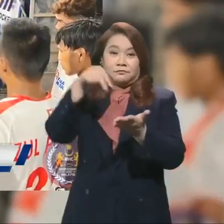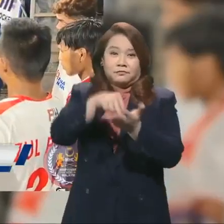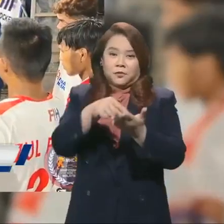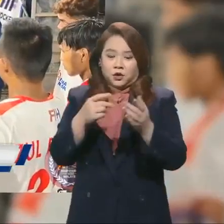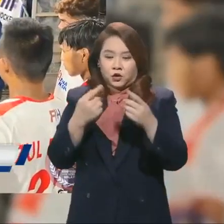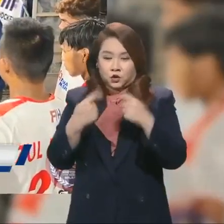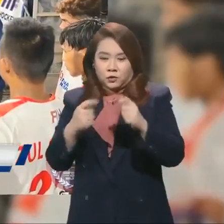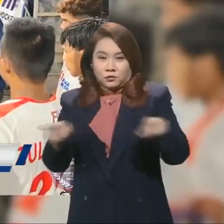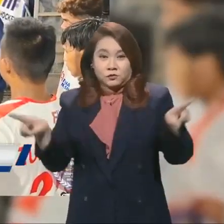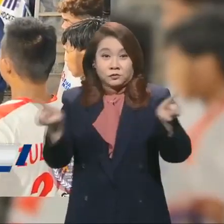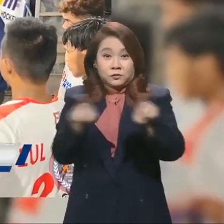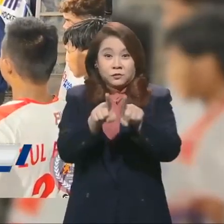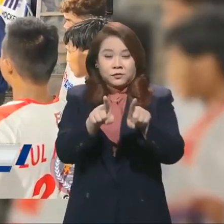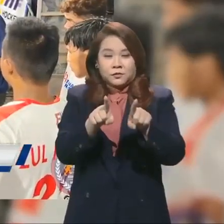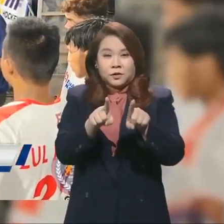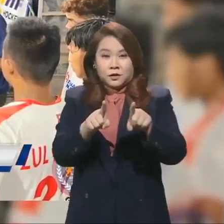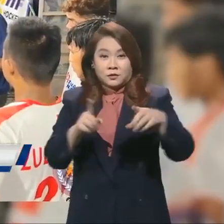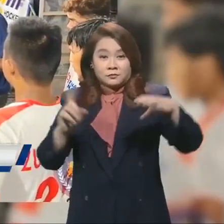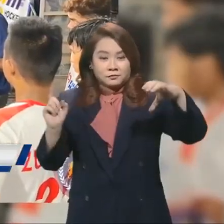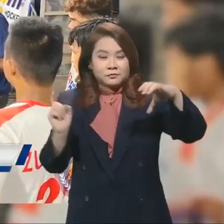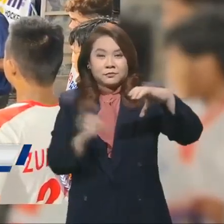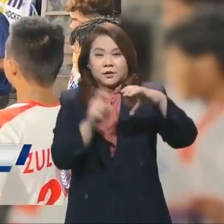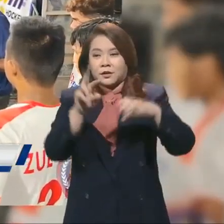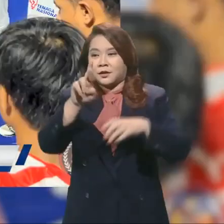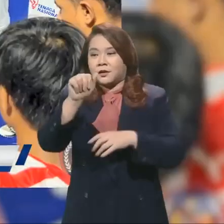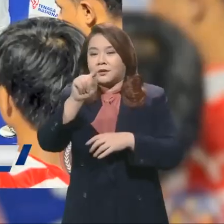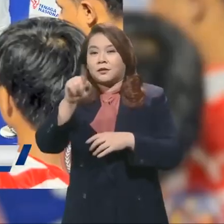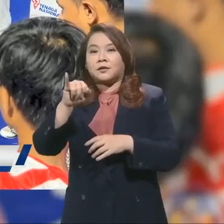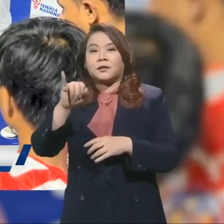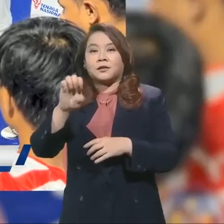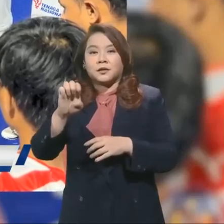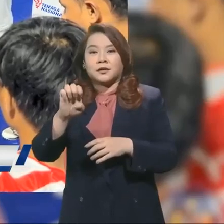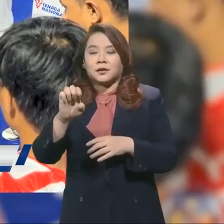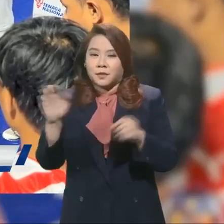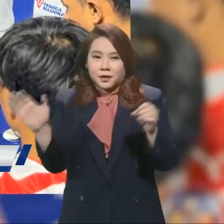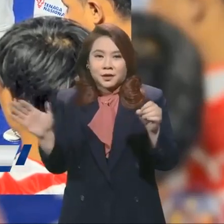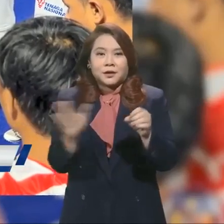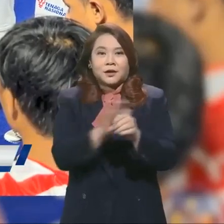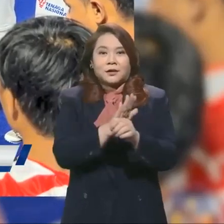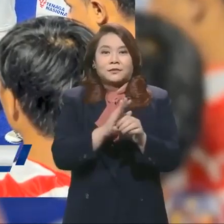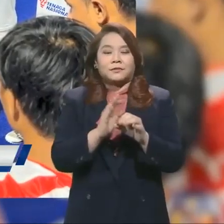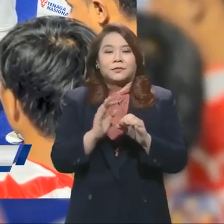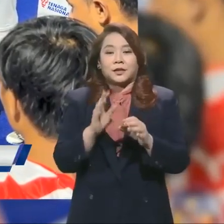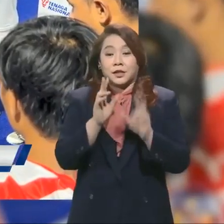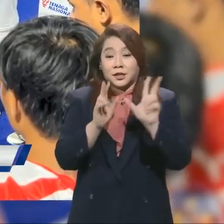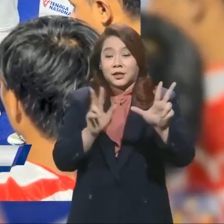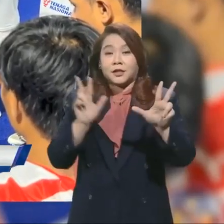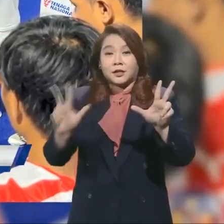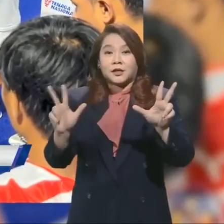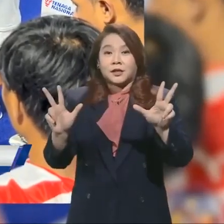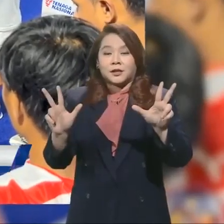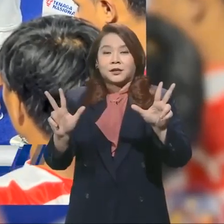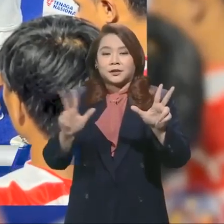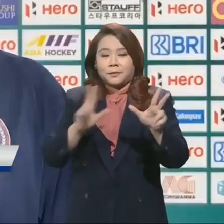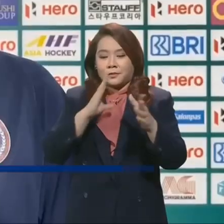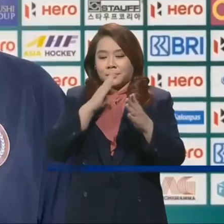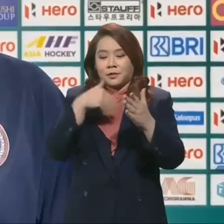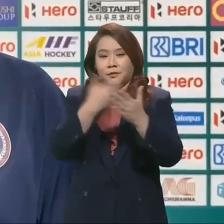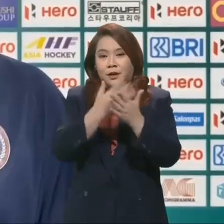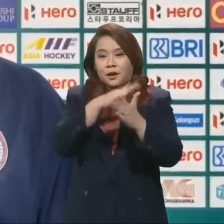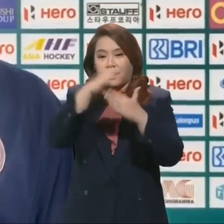sekali lagi melalui pukulan sudut penalti Muhammad Narazi sekaligus melengkapkan hat-trick. Kedudukan seri tiga sama itu kekal sehingga tamat